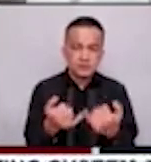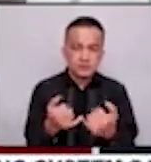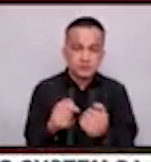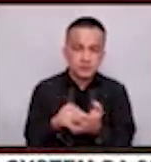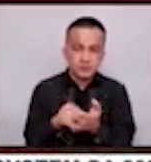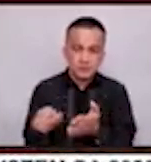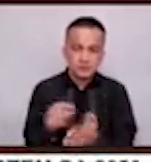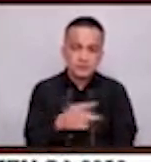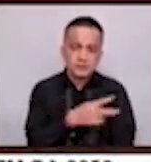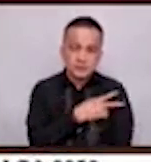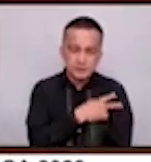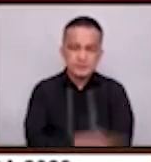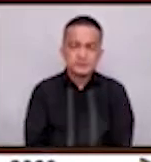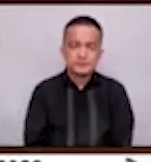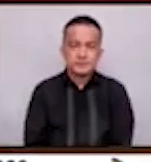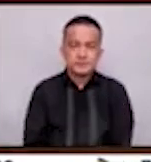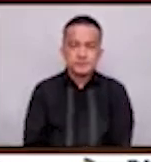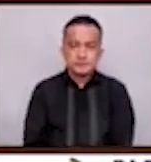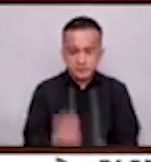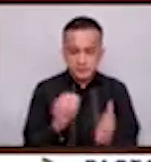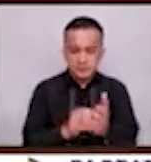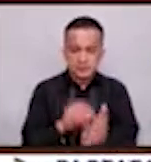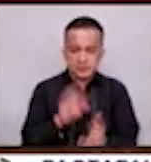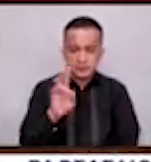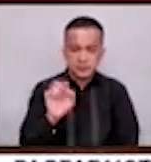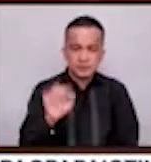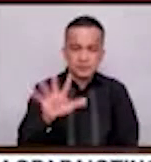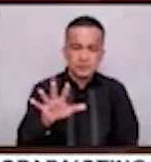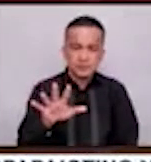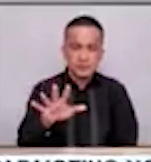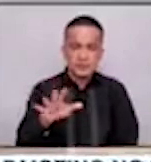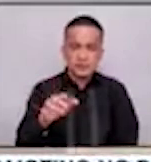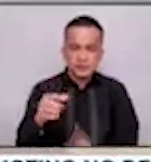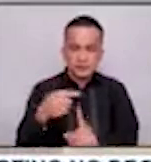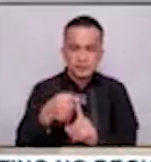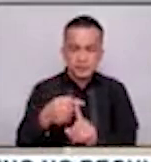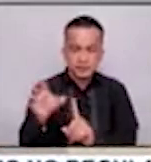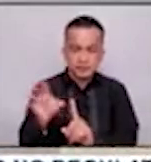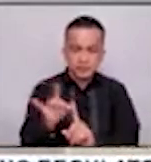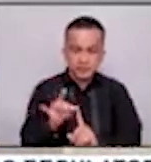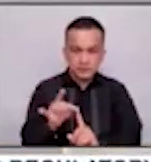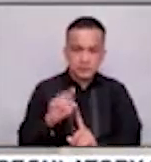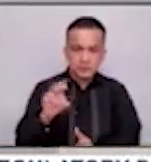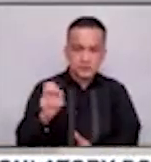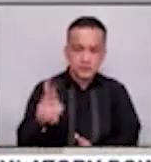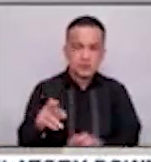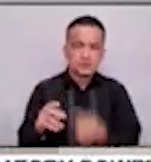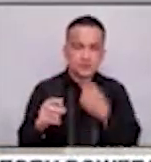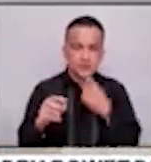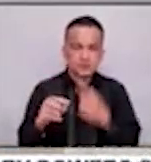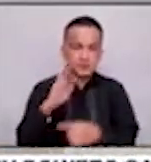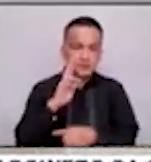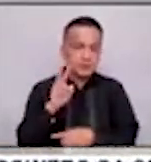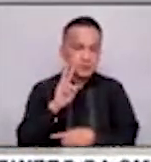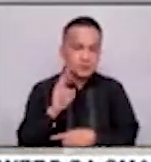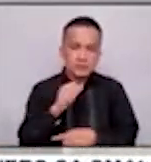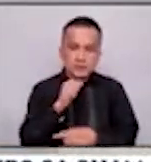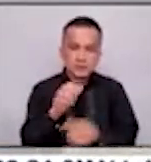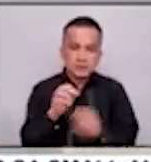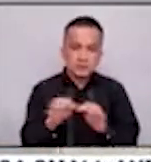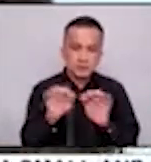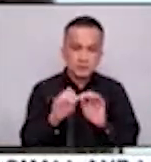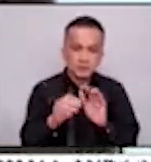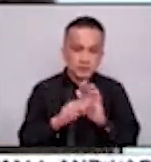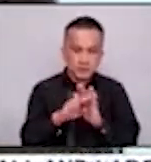vaccines. Sa naitalang 7.5 positivity rate sa National Capital Region, ayon kay Vergere, hindi significant ang pagtaas ng